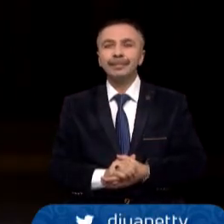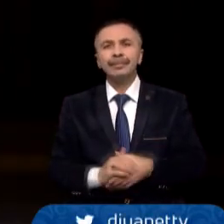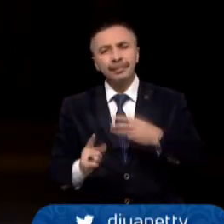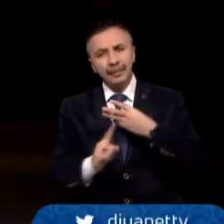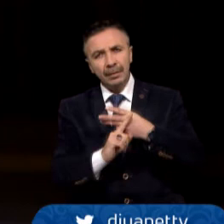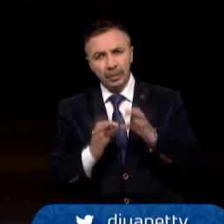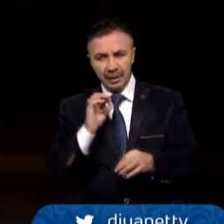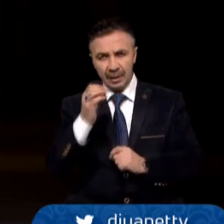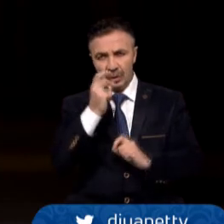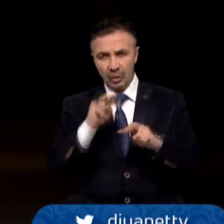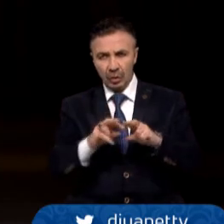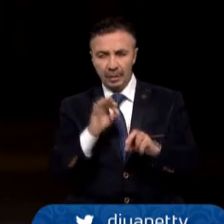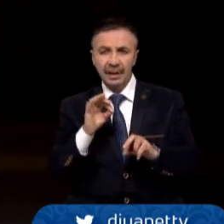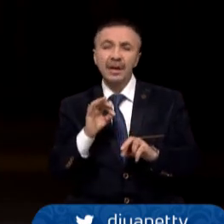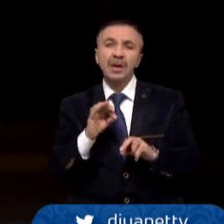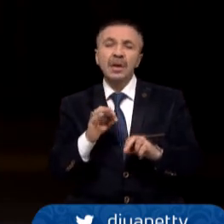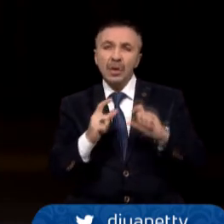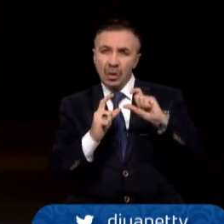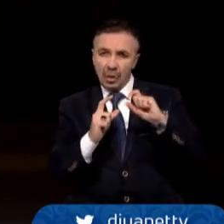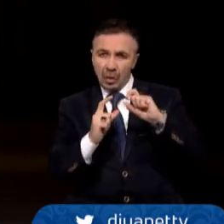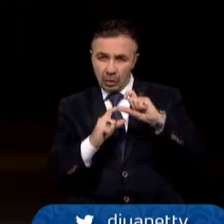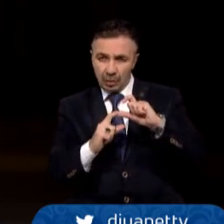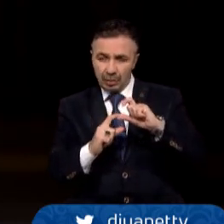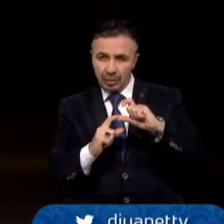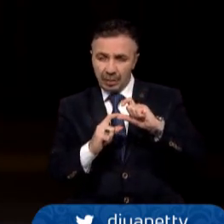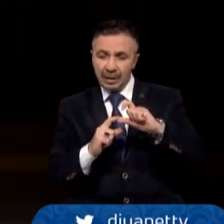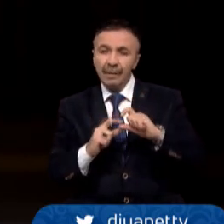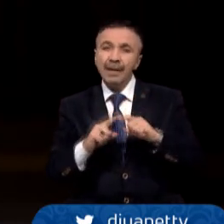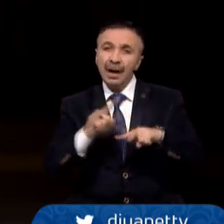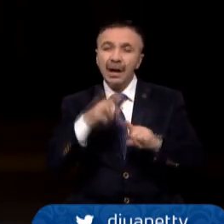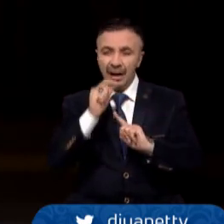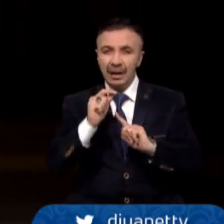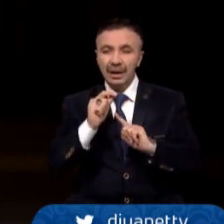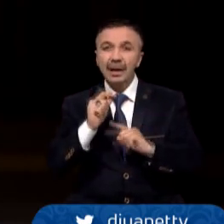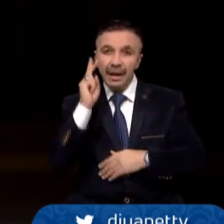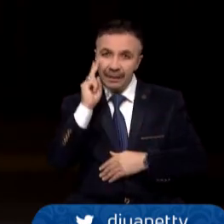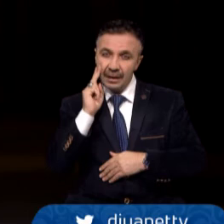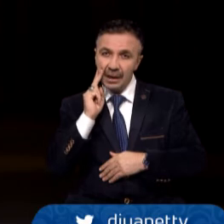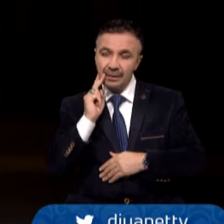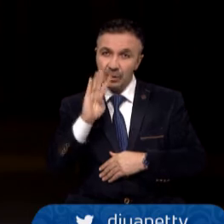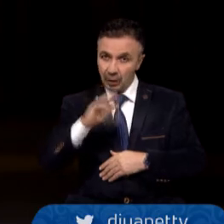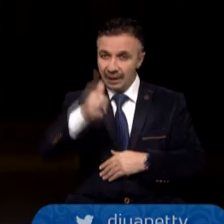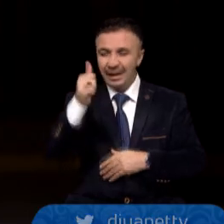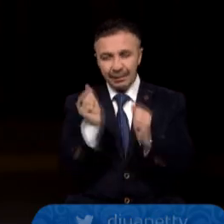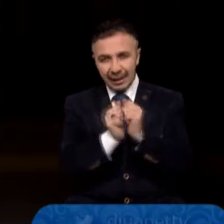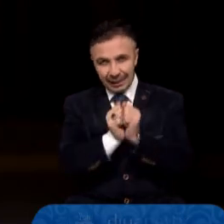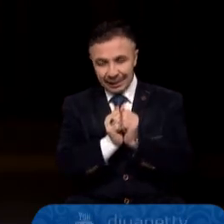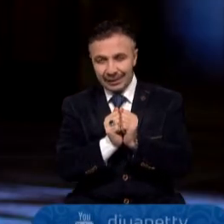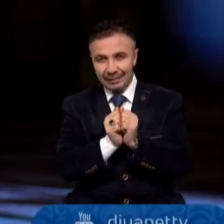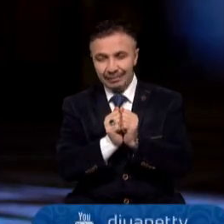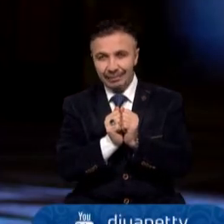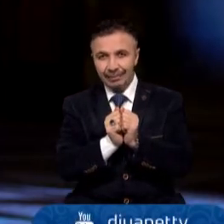bu Ebu Bekir Ömer Osman Ali efendilerimiz ile beraberiz beraber olmaya